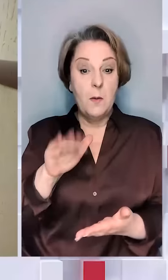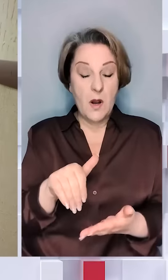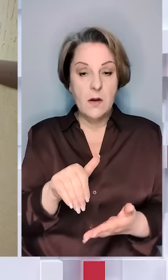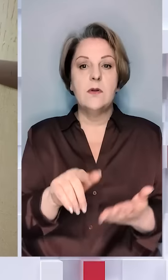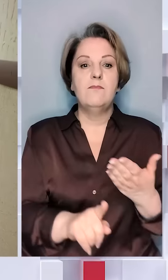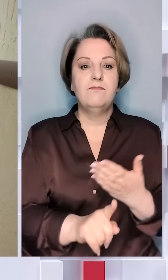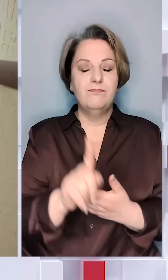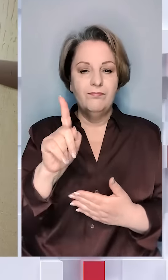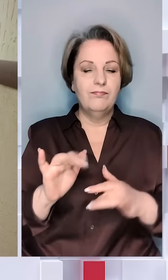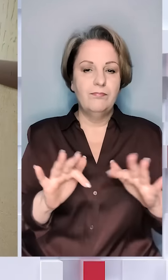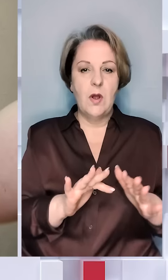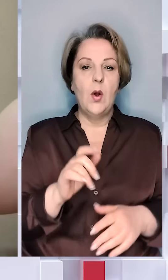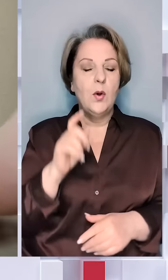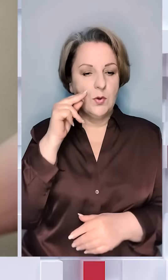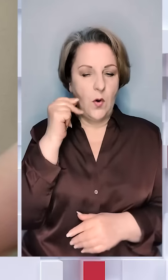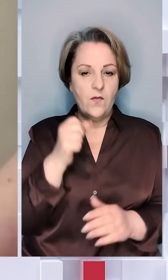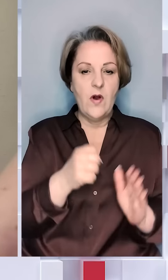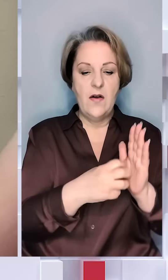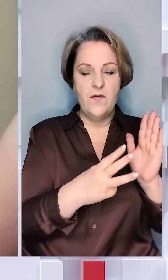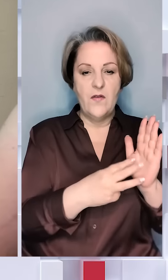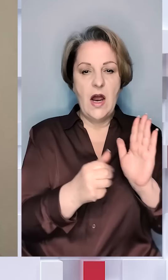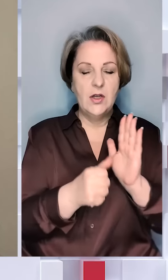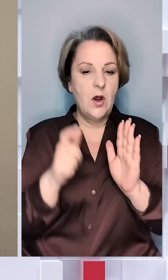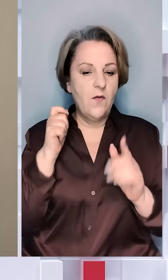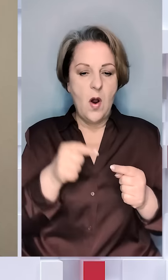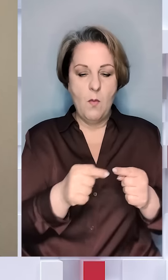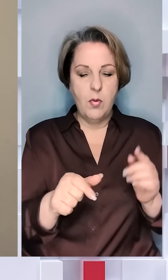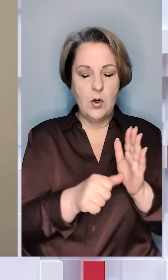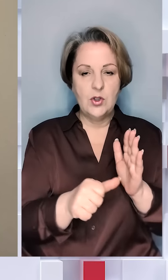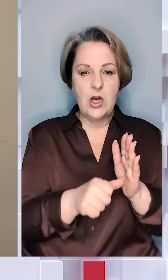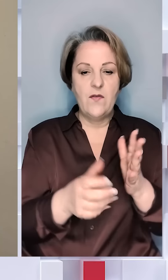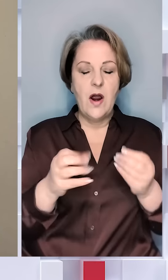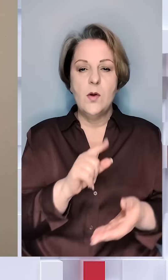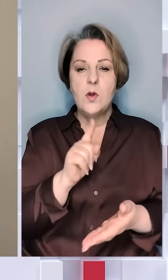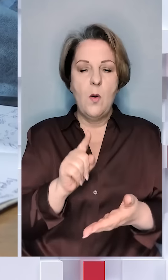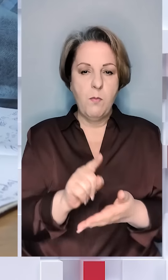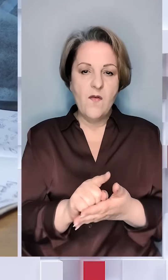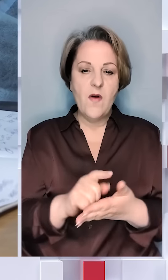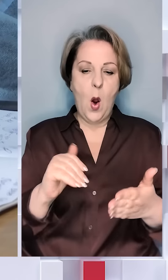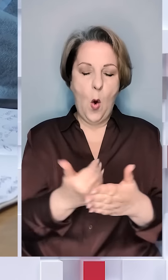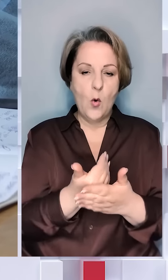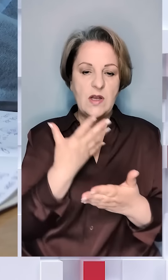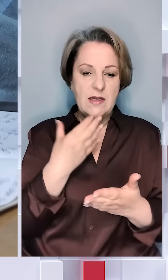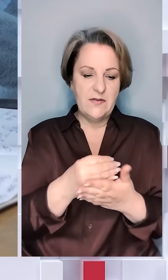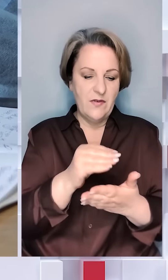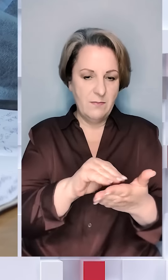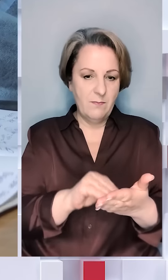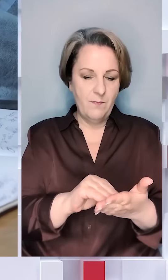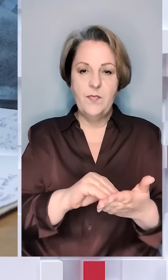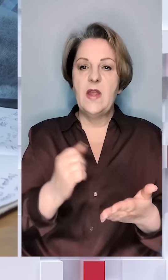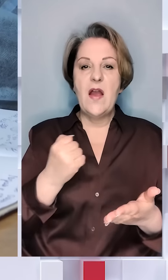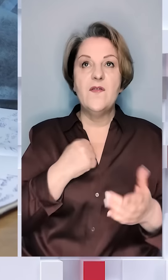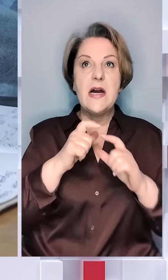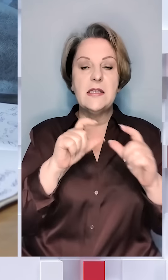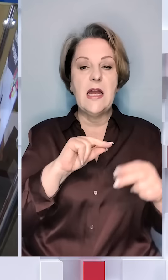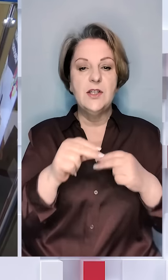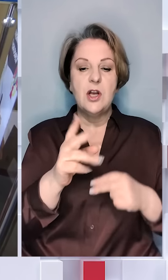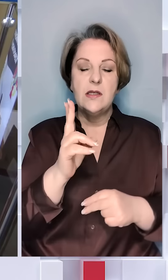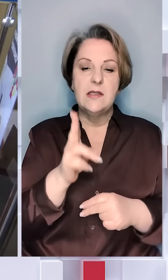чоловіки віком від 18 до 60 років впродовж 60 днів зобов'язані оновити свої дані у військкоматах через ЦНАП